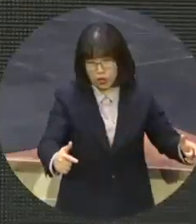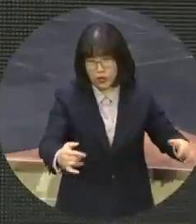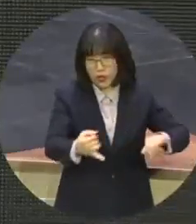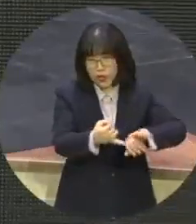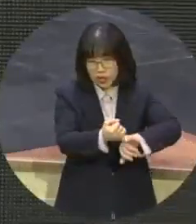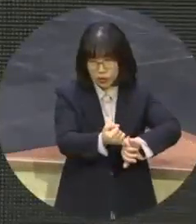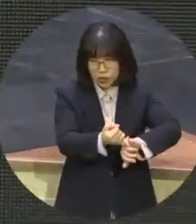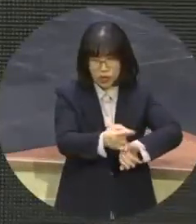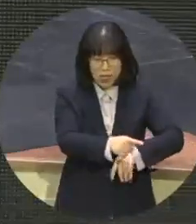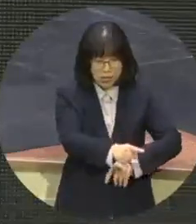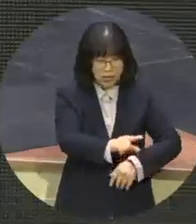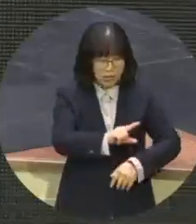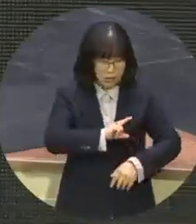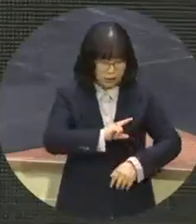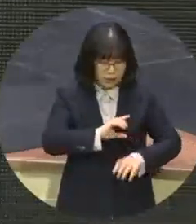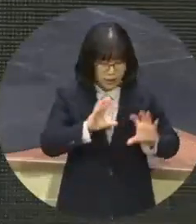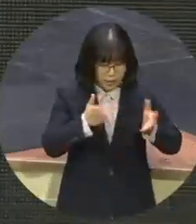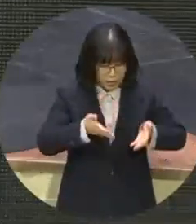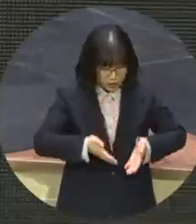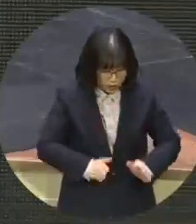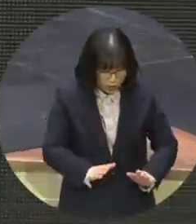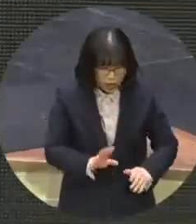지어줍니다. 이스마엘이라 하라고.